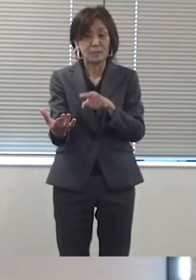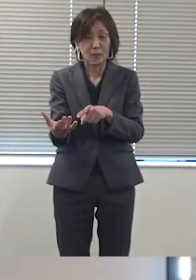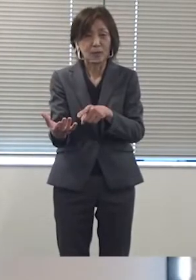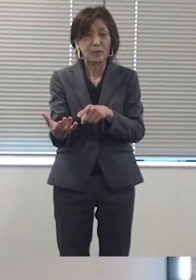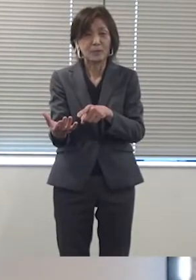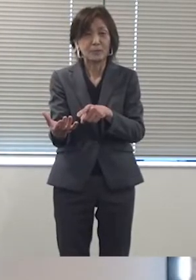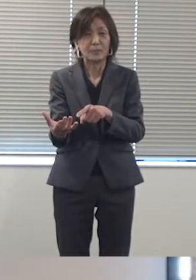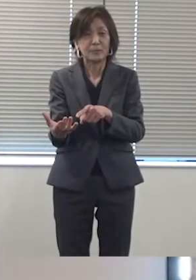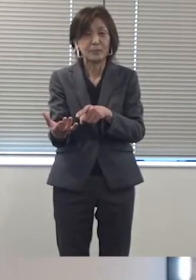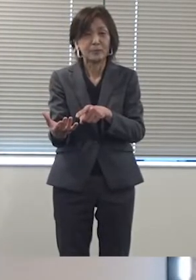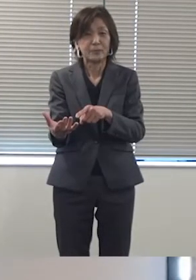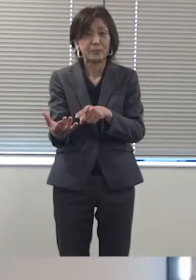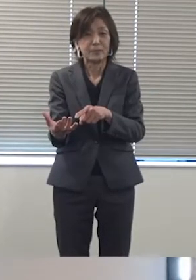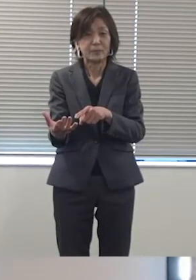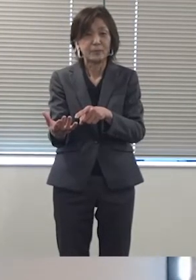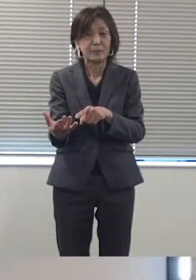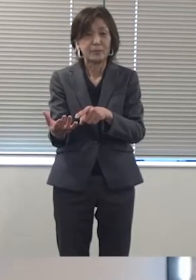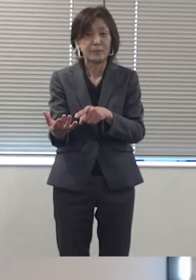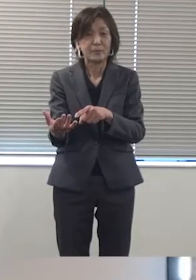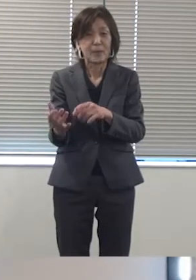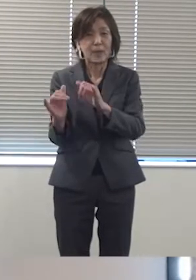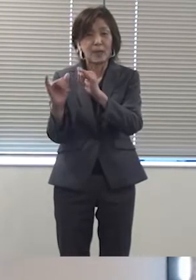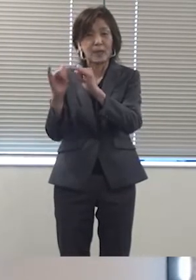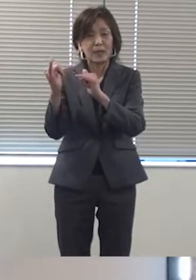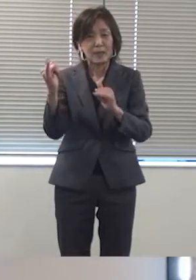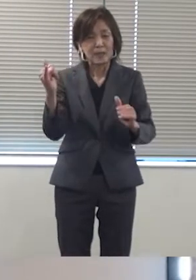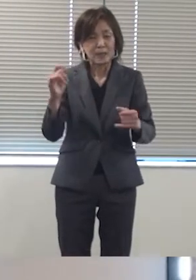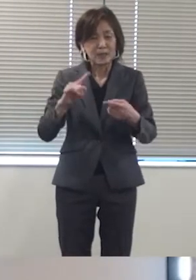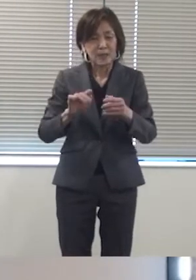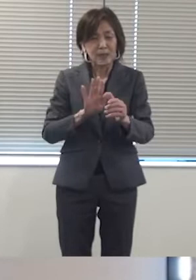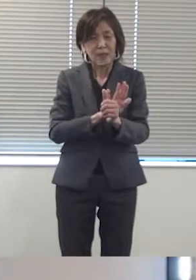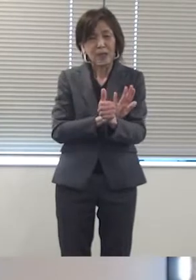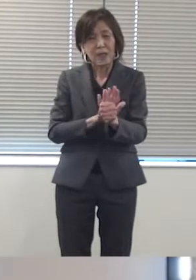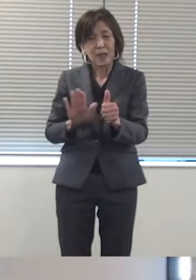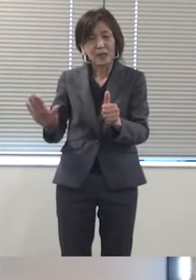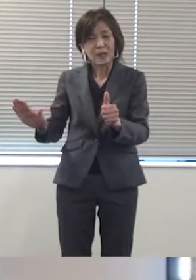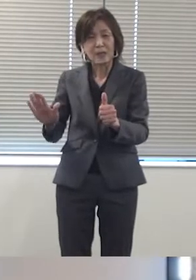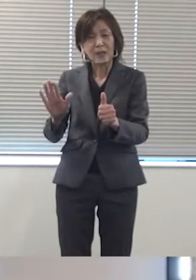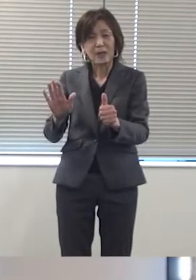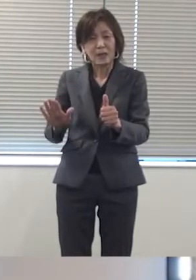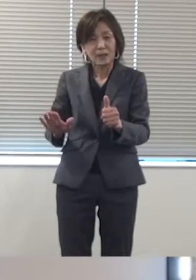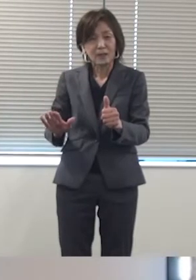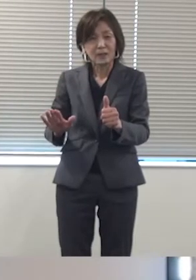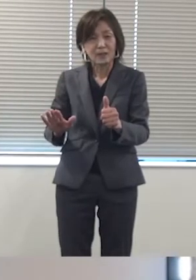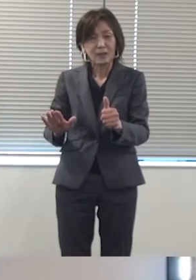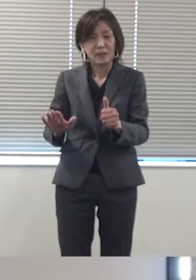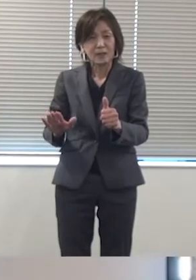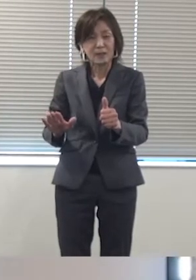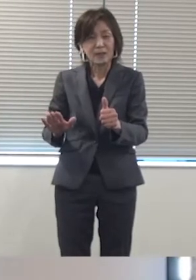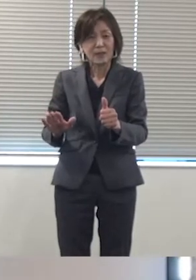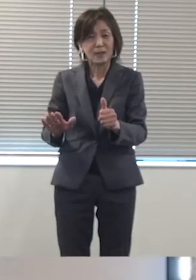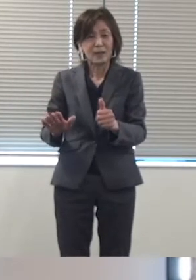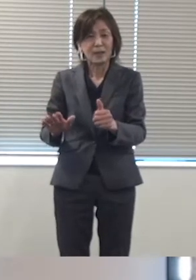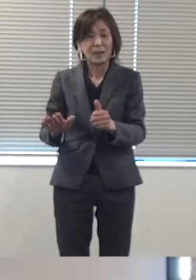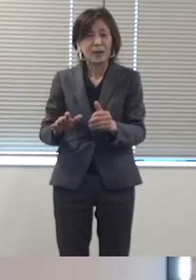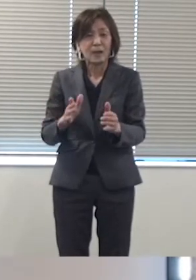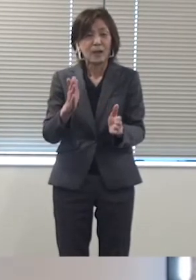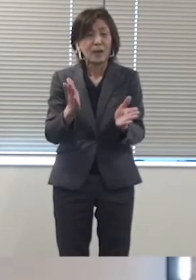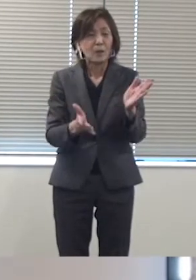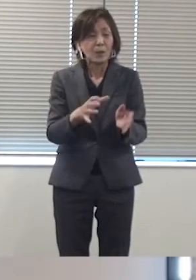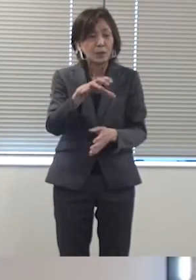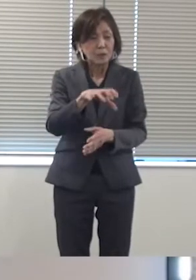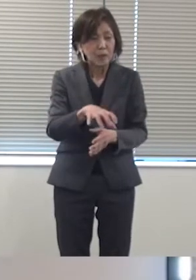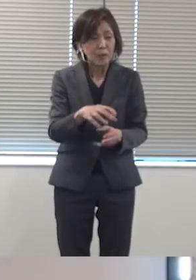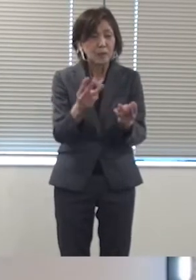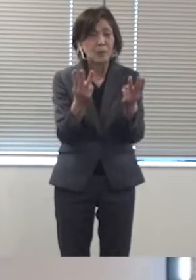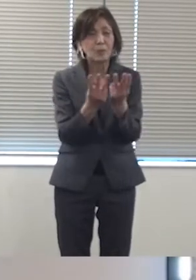きで見ましても、保育園の数というのは結構バラバラです。最初言ったように、辺野古とか下地とか割と多いんですけど、非常に少ないところも